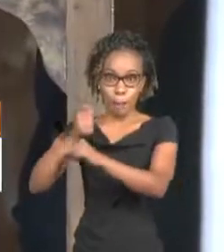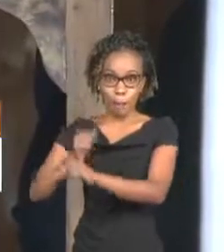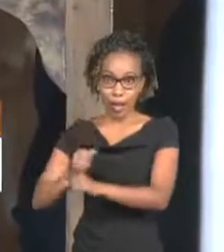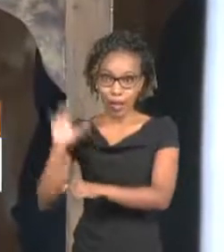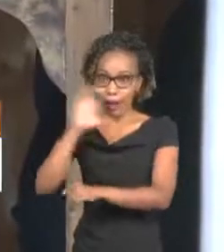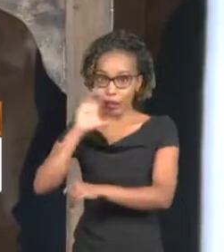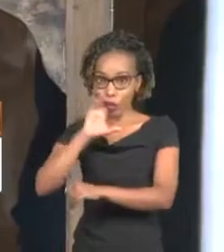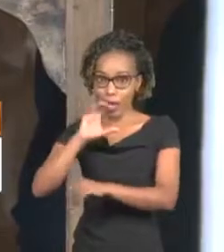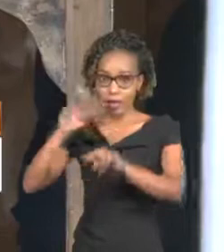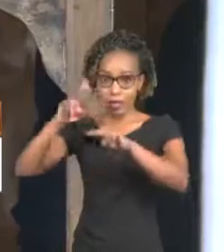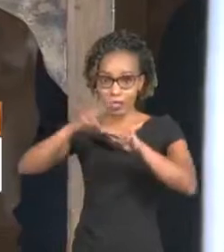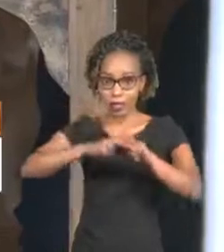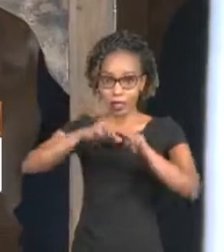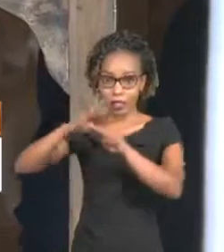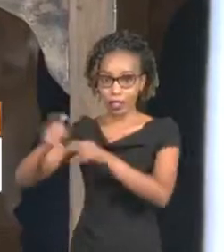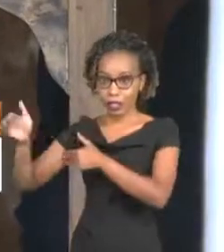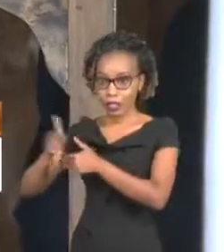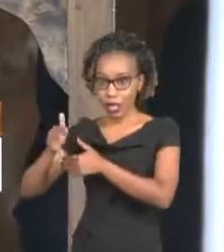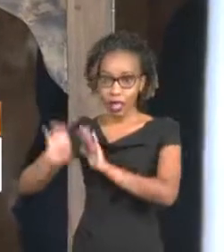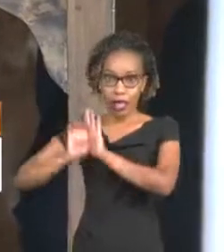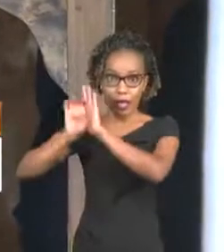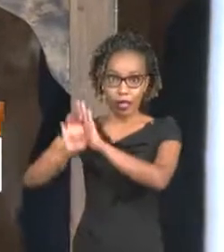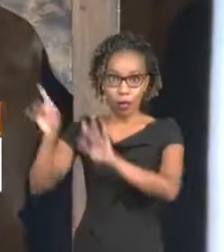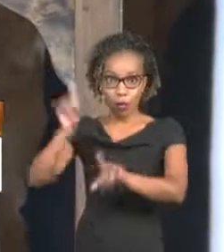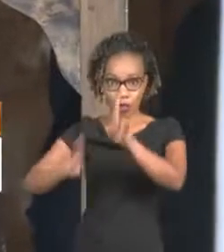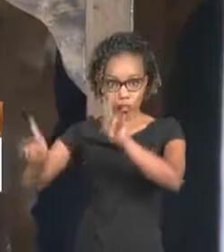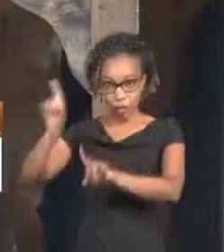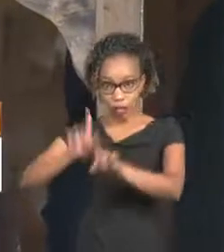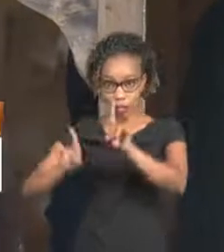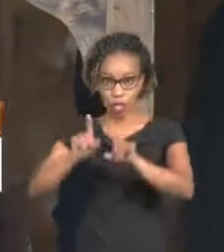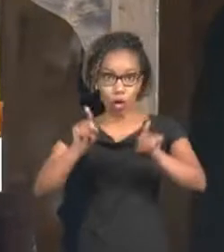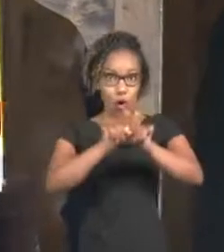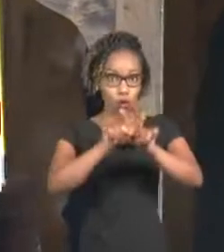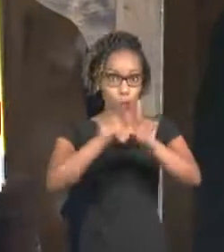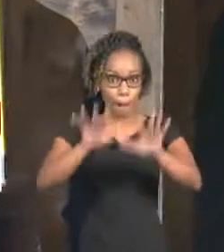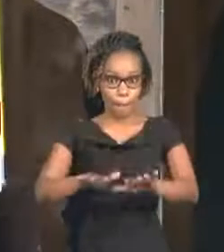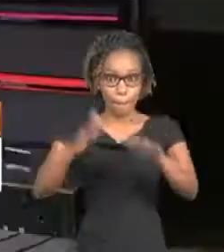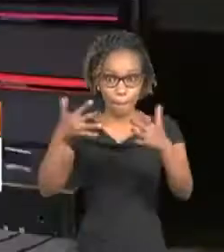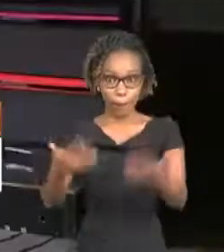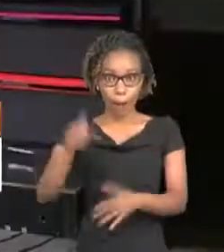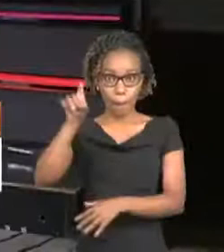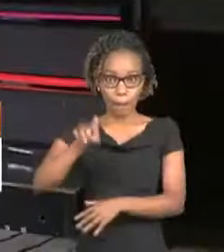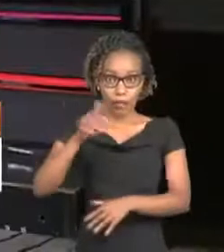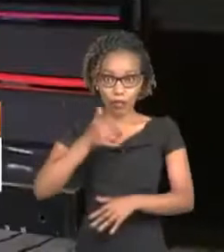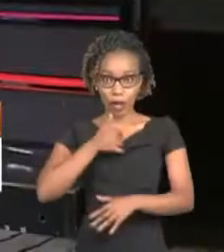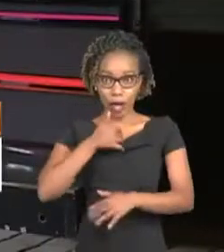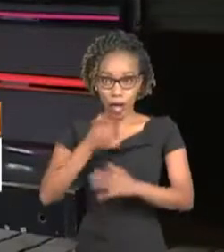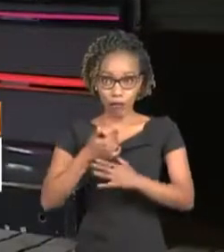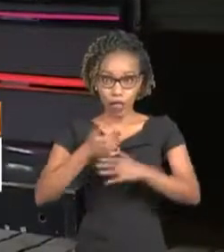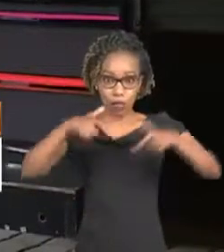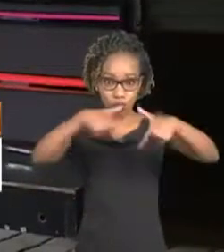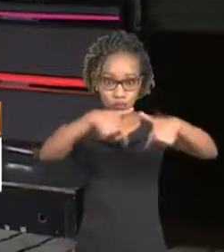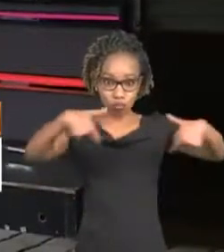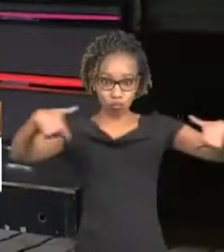sana kwenye baa na vilabu kama vile kucheza densi. Vilevile, baa zinahitajika kuwa na kaunta zilizolindwa kwa glasi